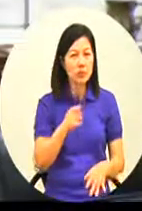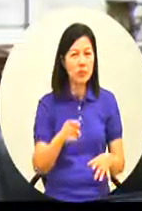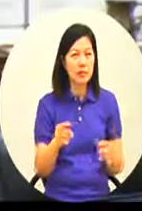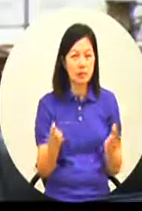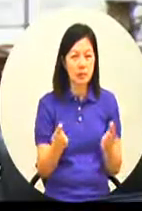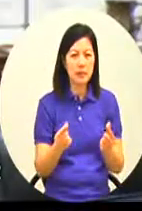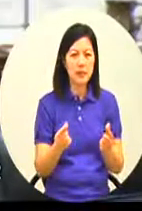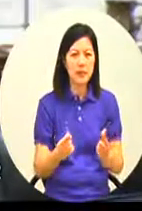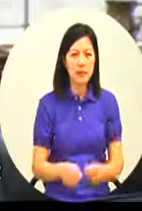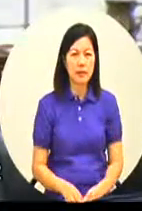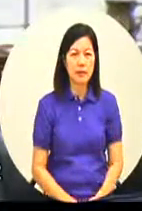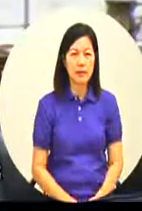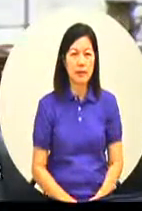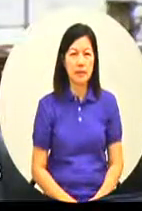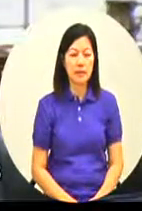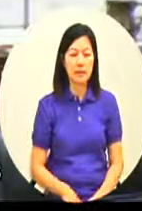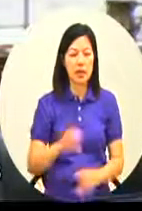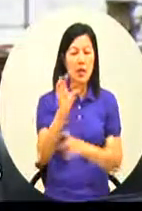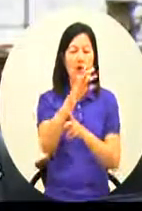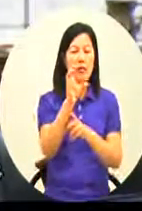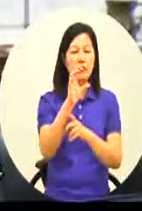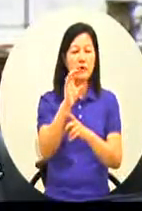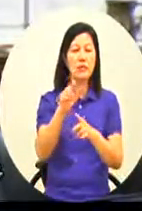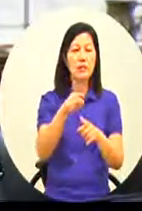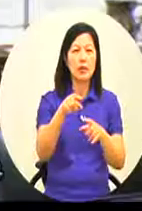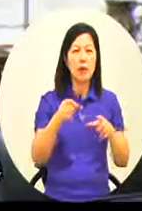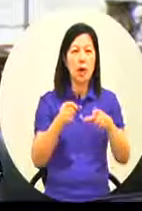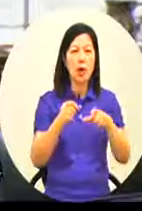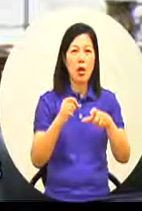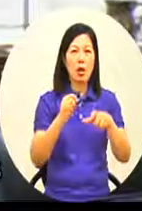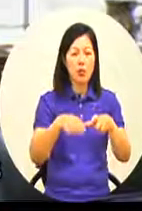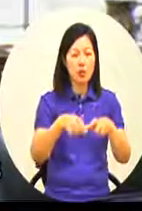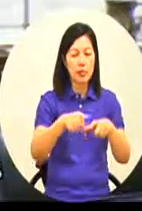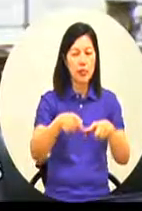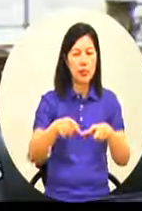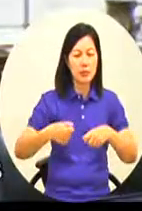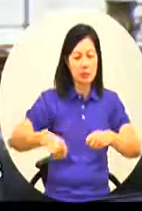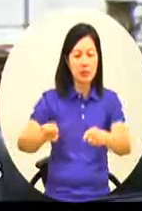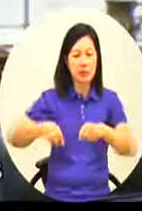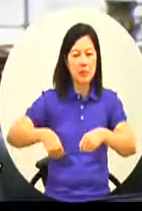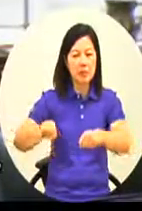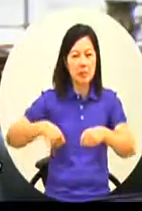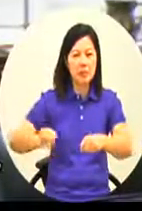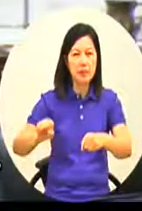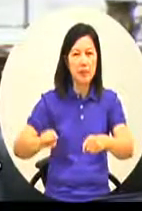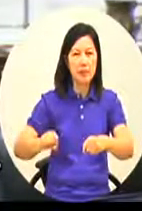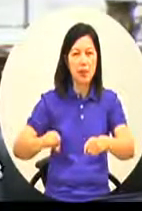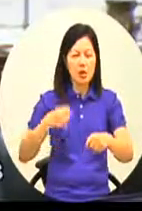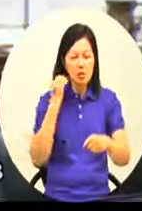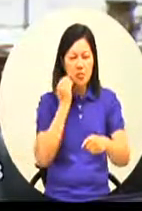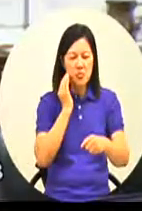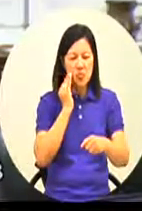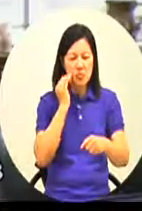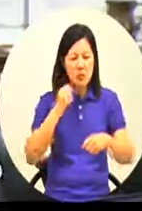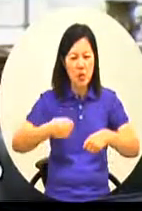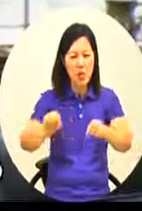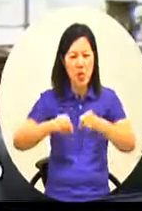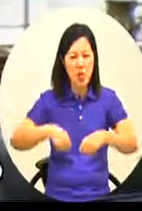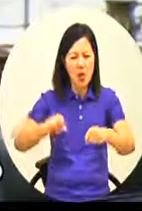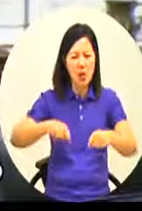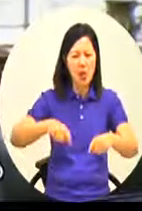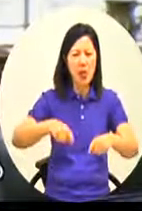乱象，在风车公园里面啊，你啪啪照，可是使用过量的话，那又会造成整个通行上面